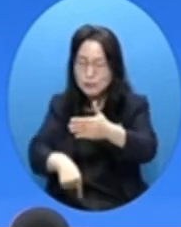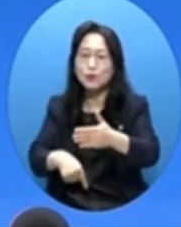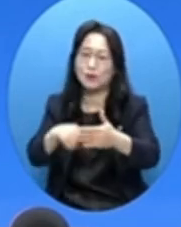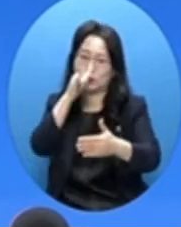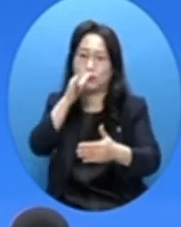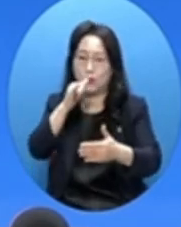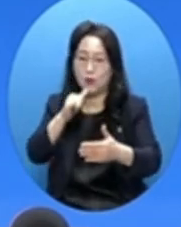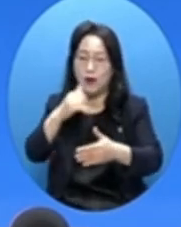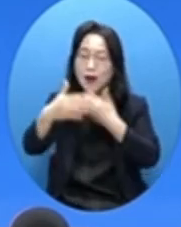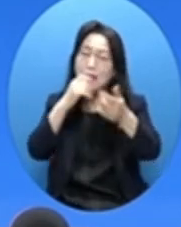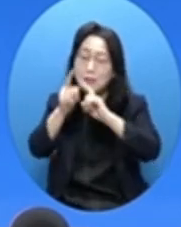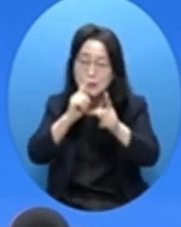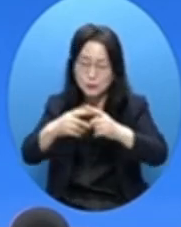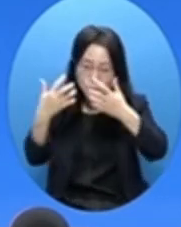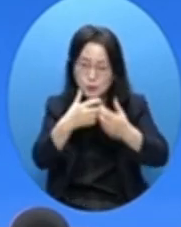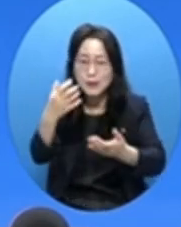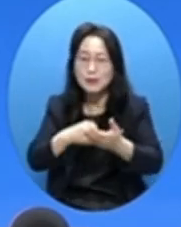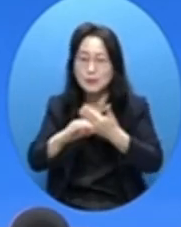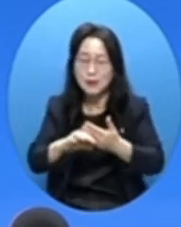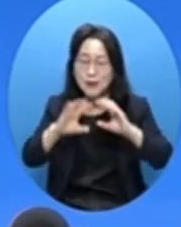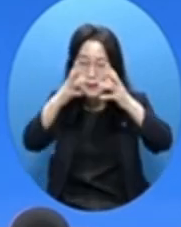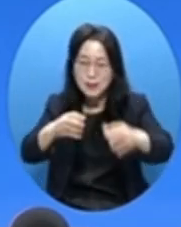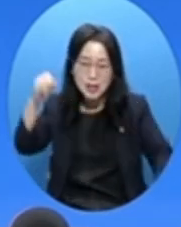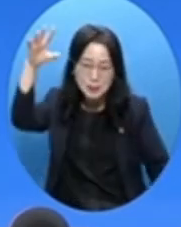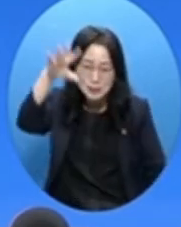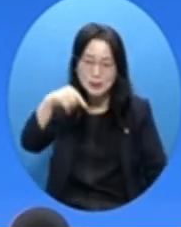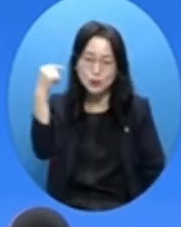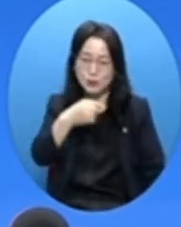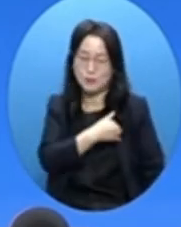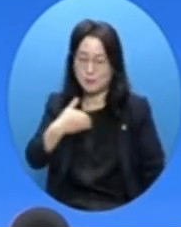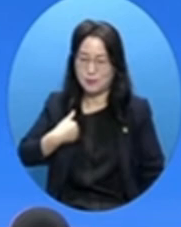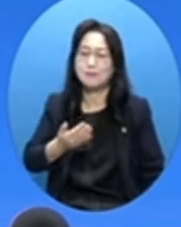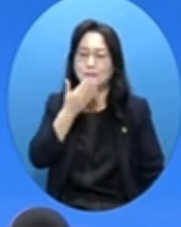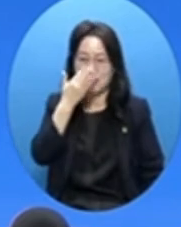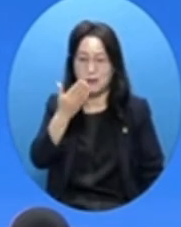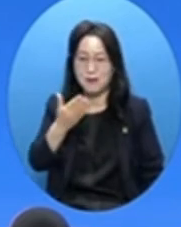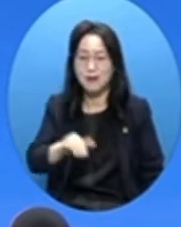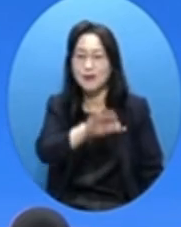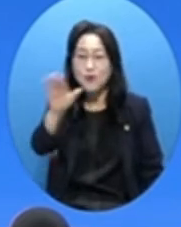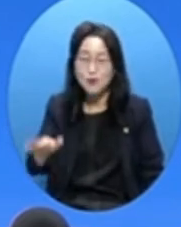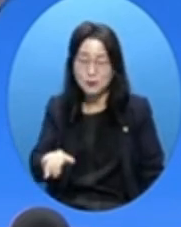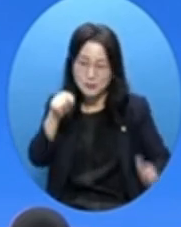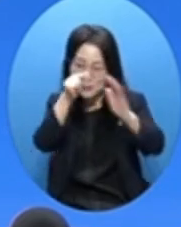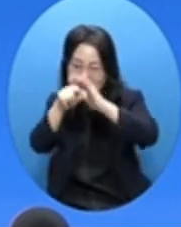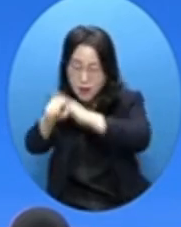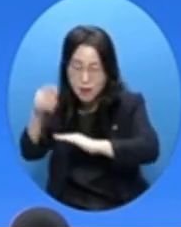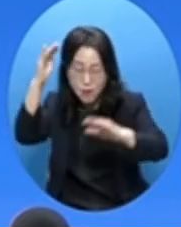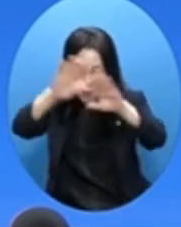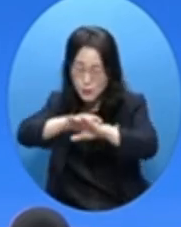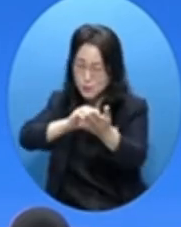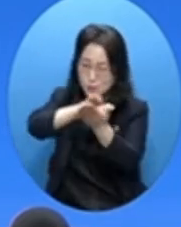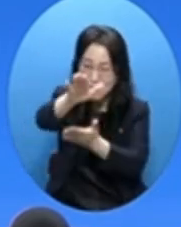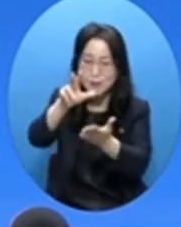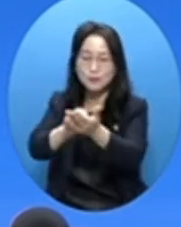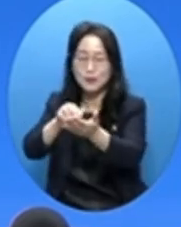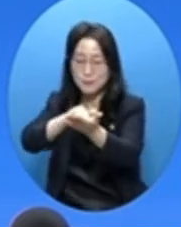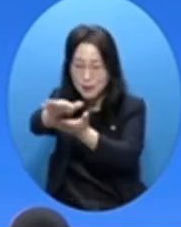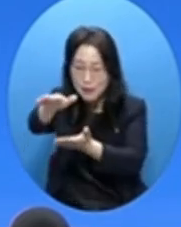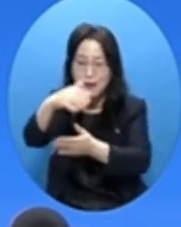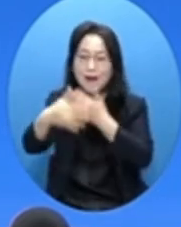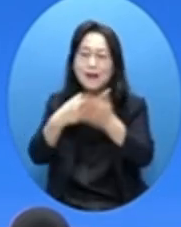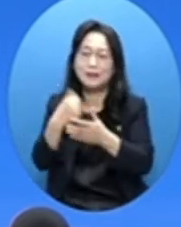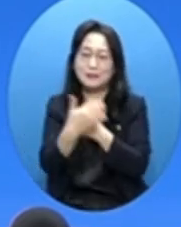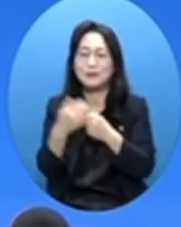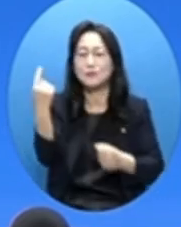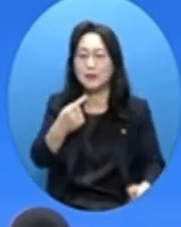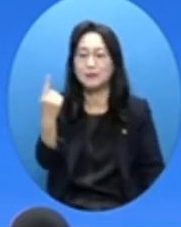하면 우리는 세상의 빛과 초 배 역할을 감당하게 되는 것입니다 우리 가는 것에 어둠이 물러가고 문제가 떠나가고 하루에 은혜가